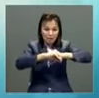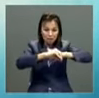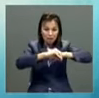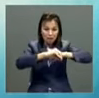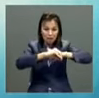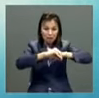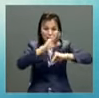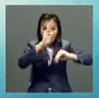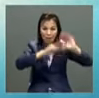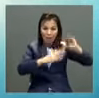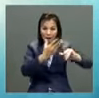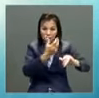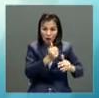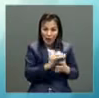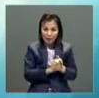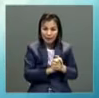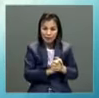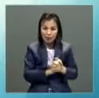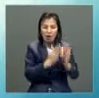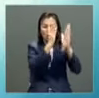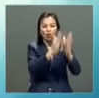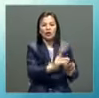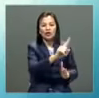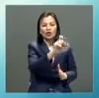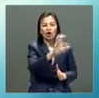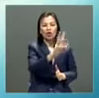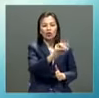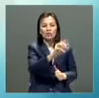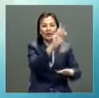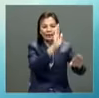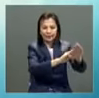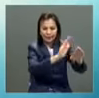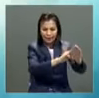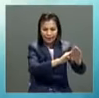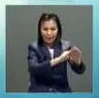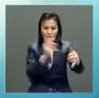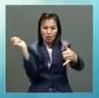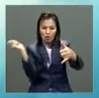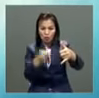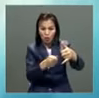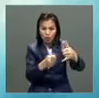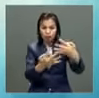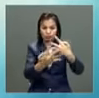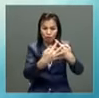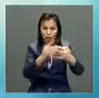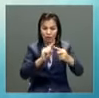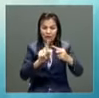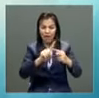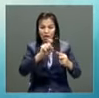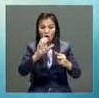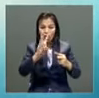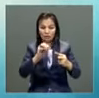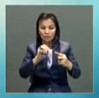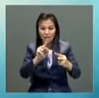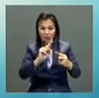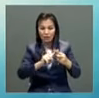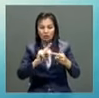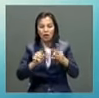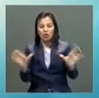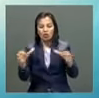เท่าไหร่ฮะตักเตือนไป161คนแล้วก็ดำเนินคดีไป671คนนะครับแล้วก็มั่วสุ